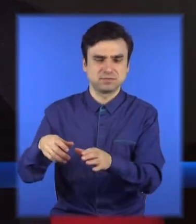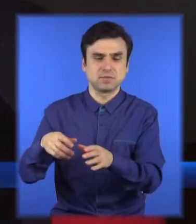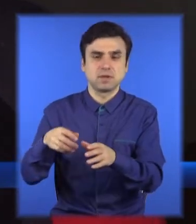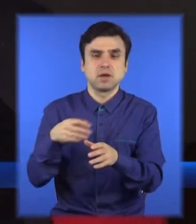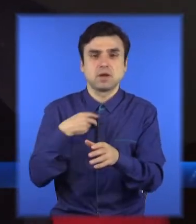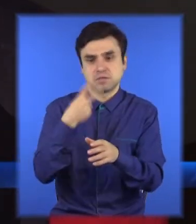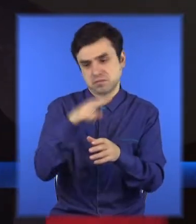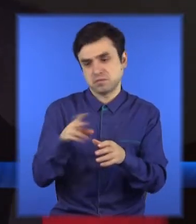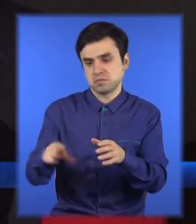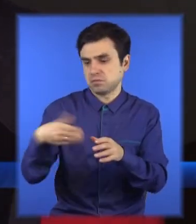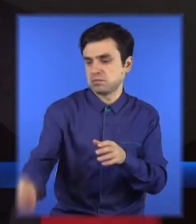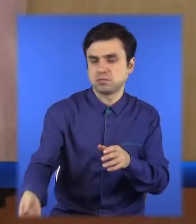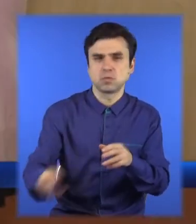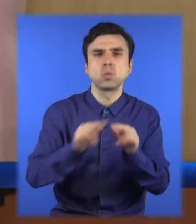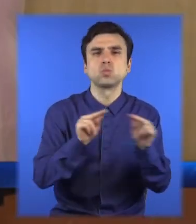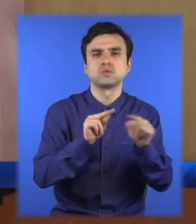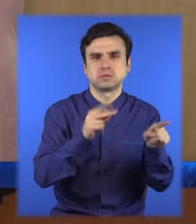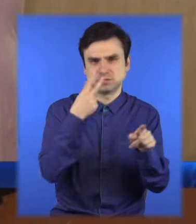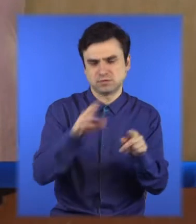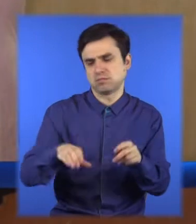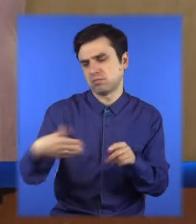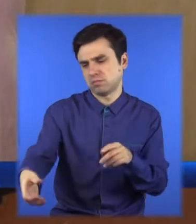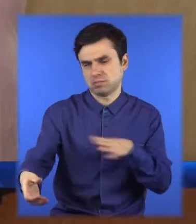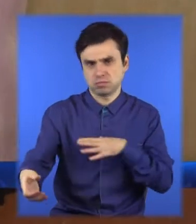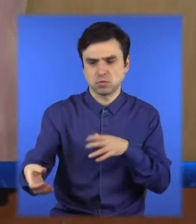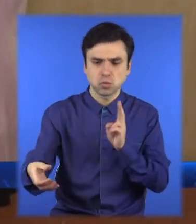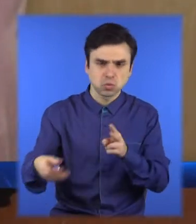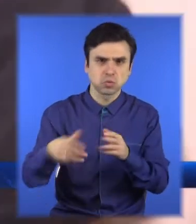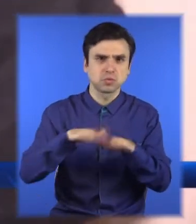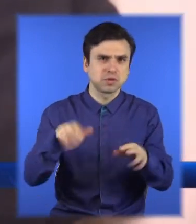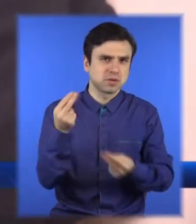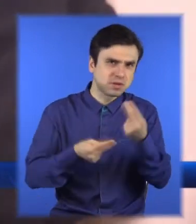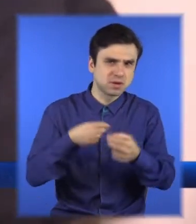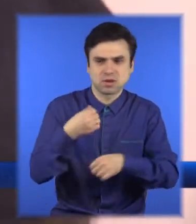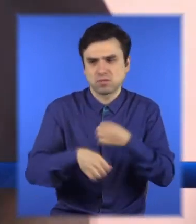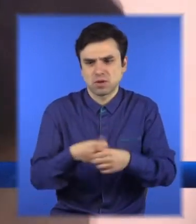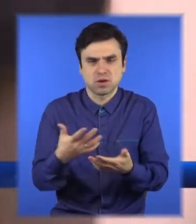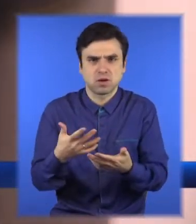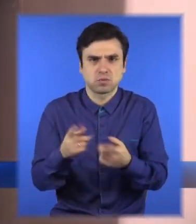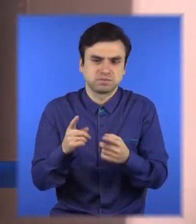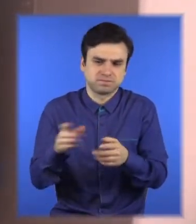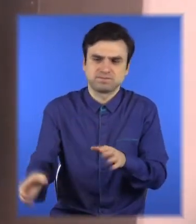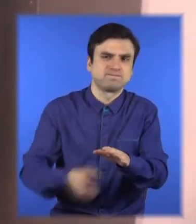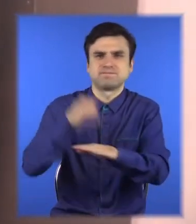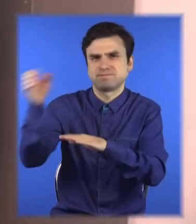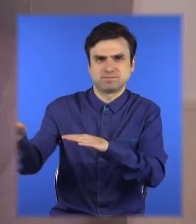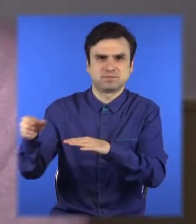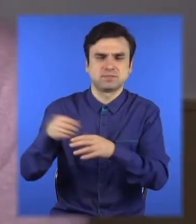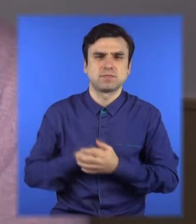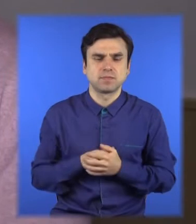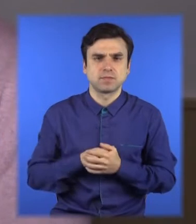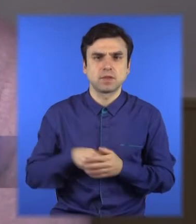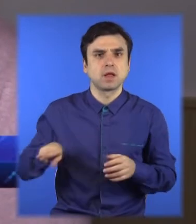сьомий і поставили її на місце. Директор теж не знає, як таке сталося. Нервує, адже все могло закінчитися ще